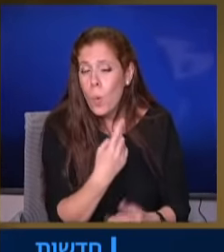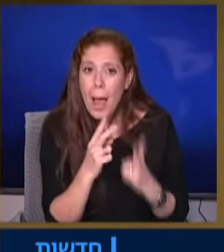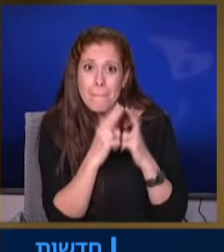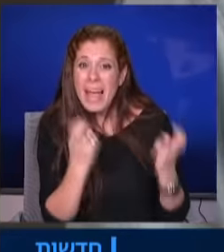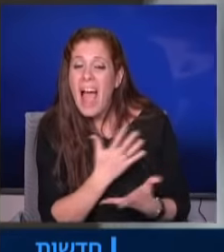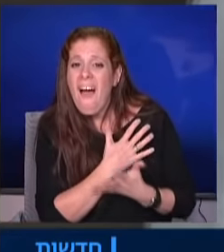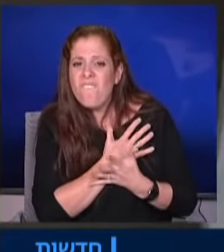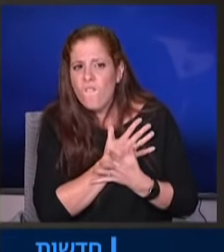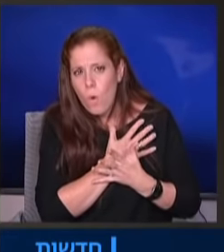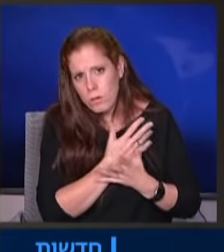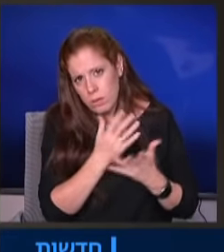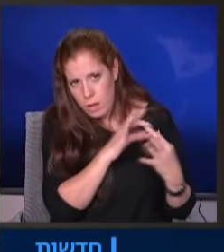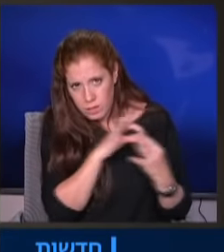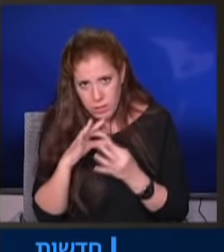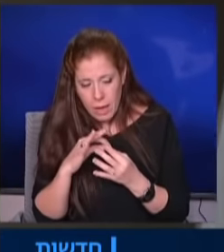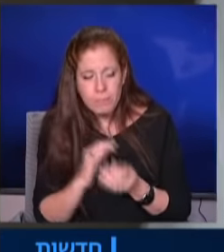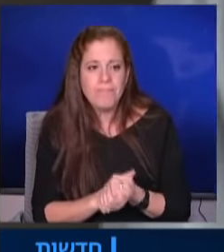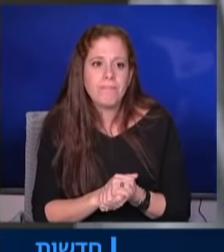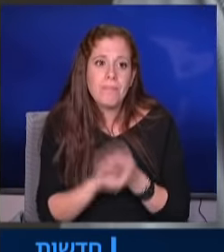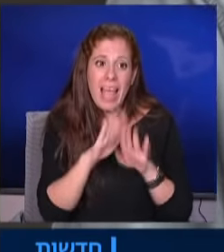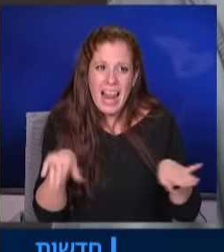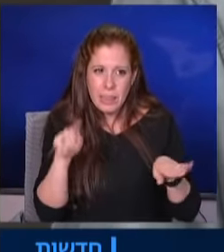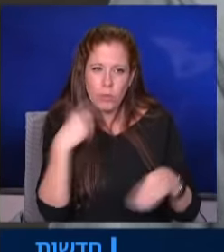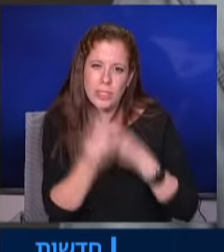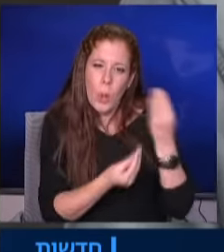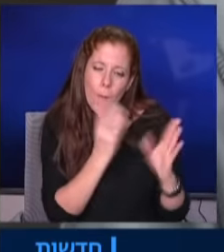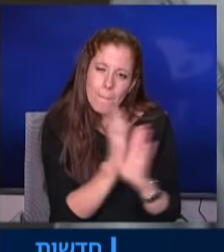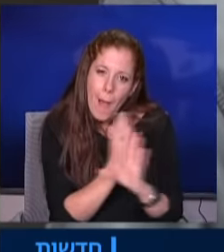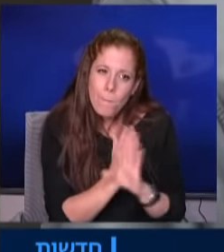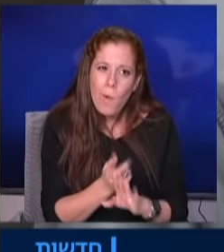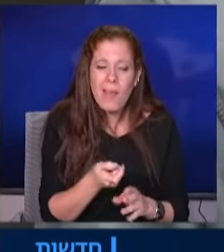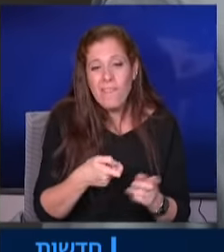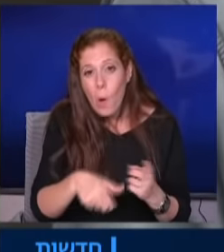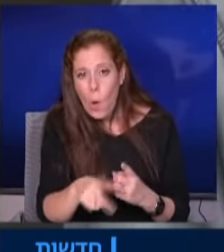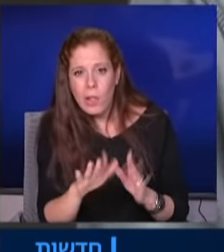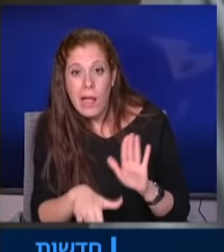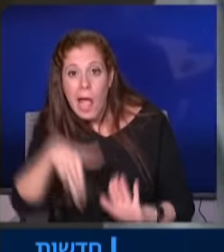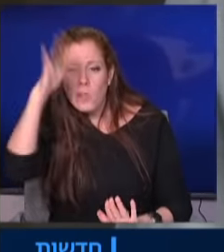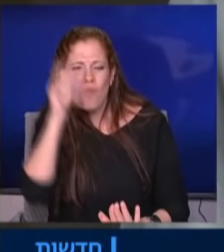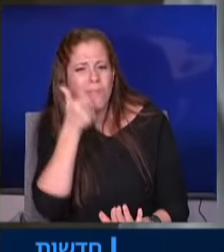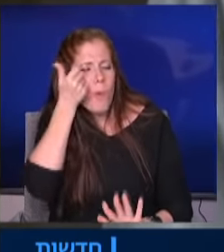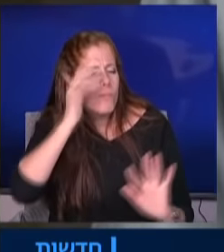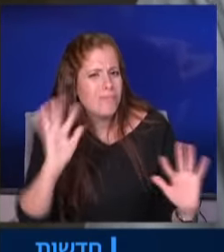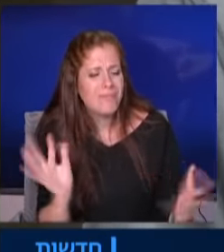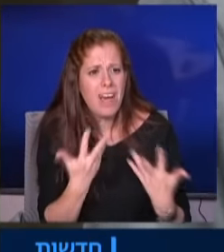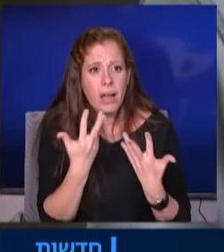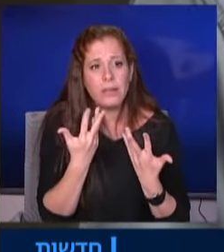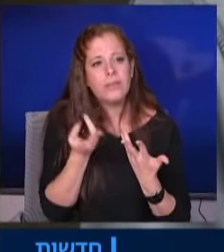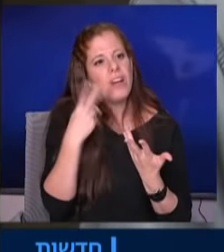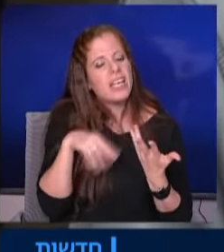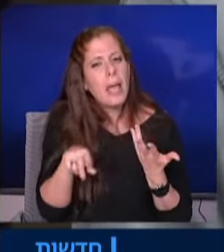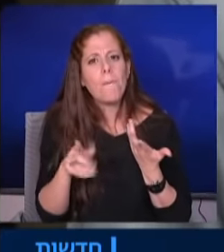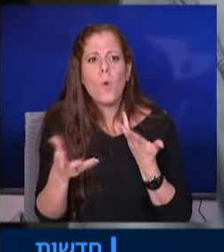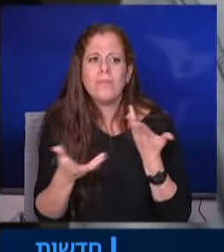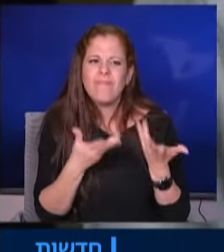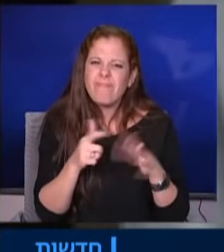הסופית. הילדים פה ששיחקו במחבואים וגולות, גדלו והתבגרו מהר מאוד. ונהייתה פה, אתה יודע,